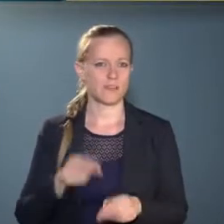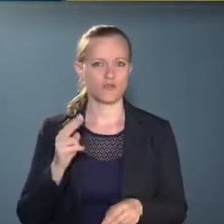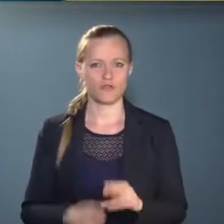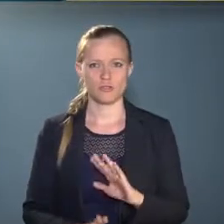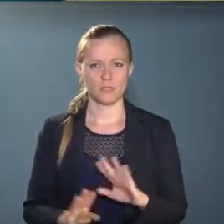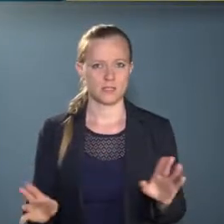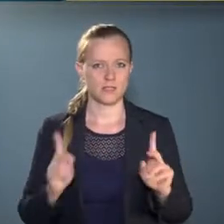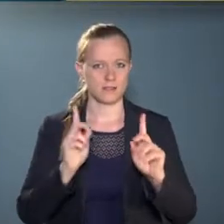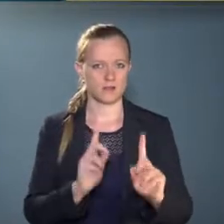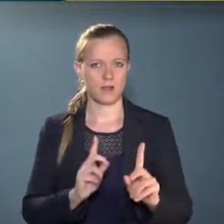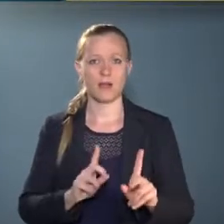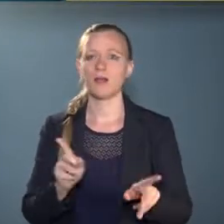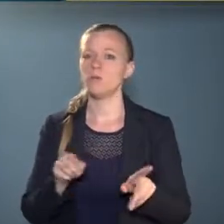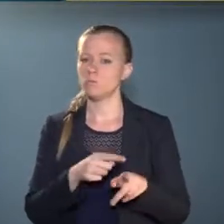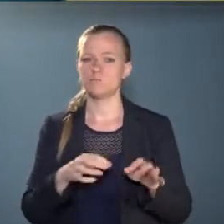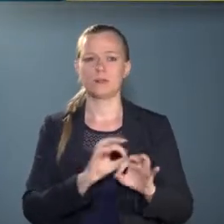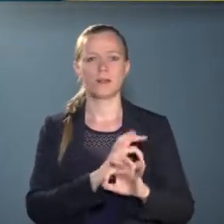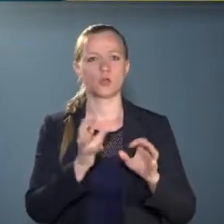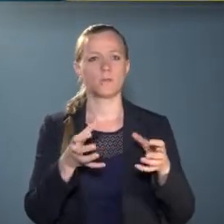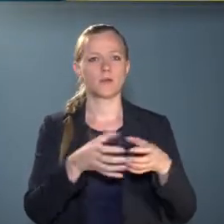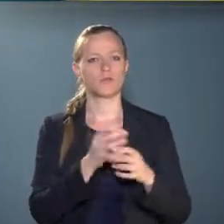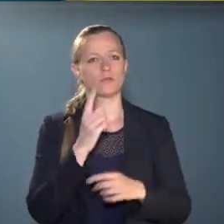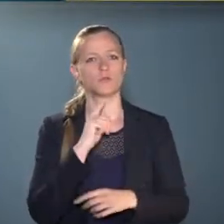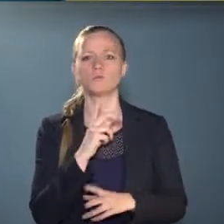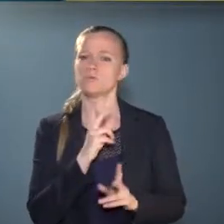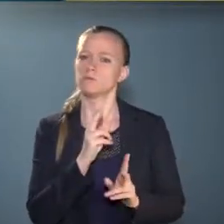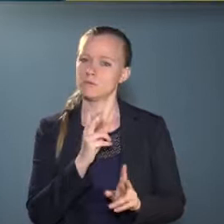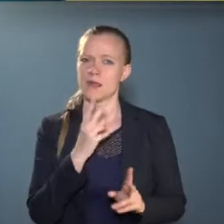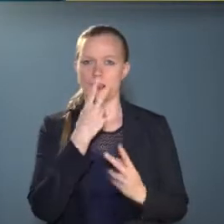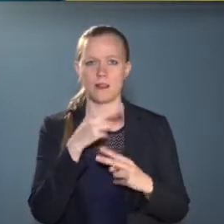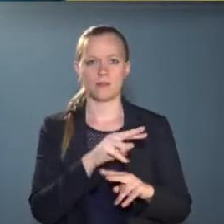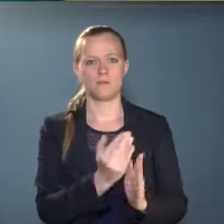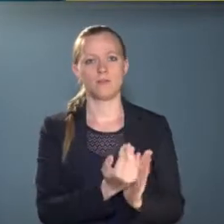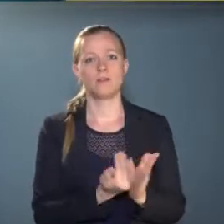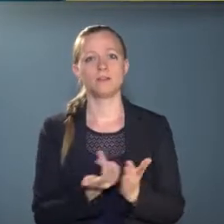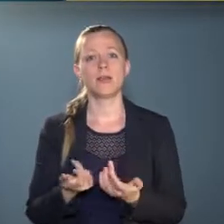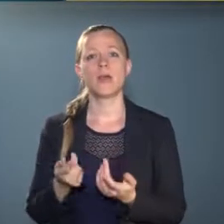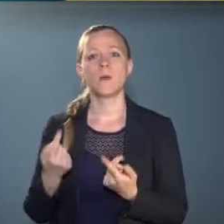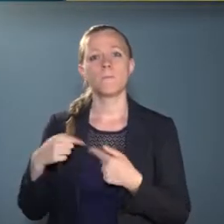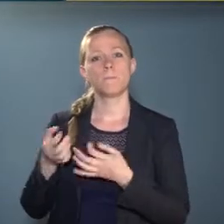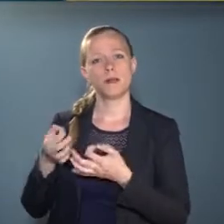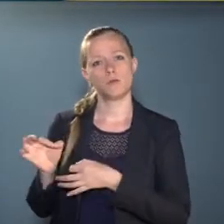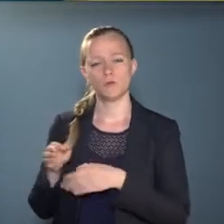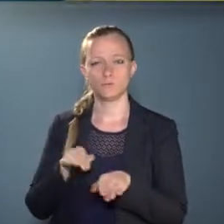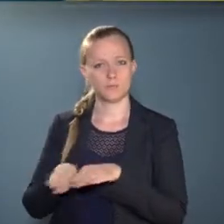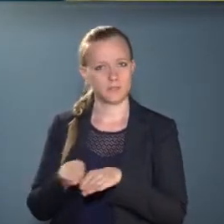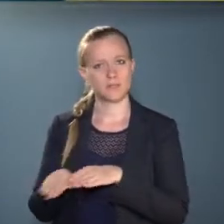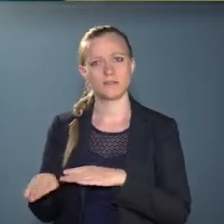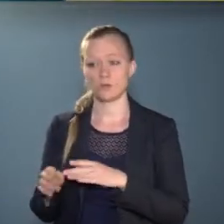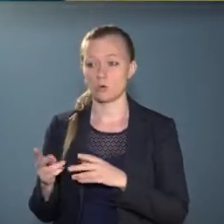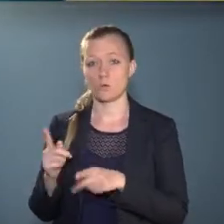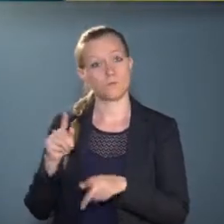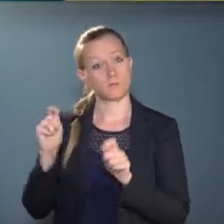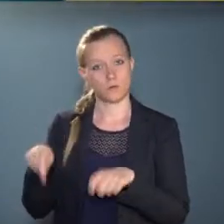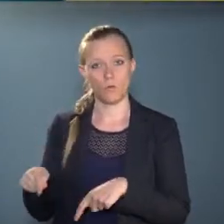egység, akinek ilyen feladatokat el kell végezni, de amennyiben belügyminiszter úgy dönt, akkor a TEK-nek is képesnek lenni, mint az egyik leggyorsabban reagáló